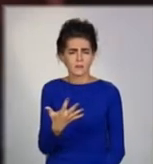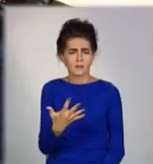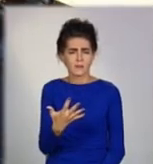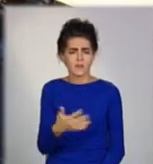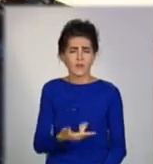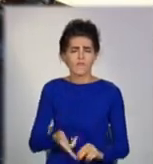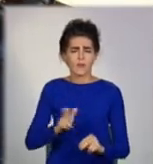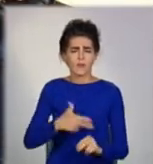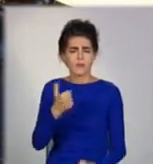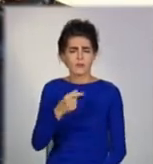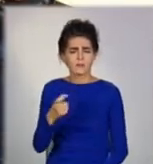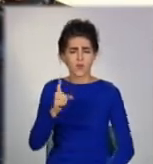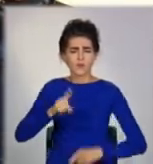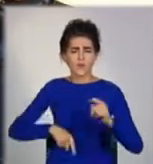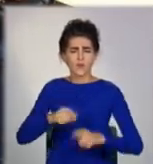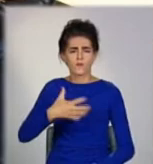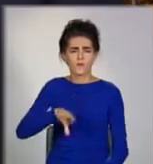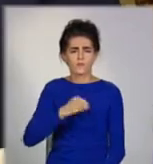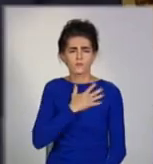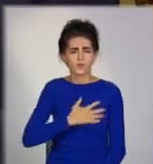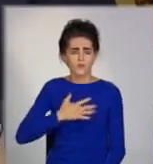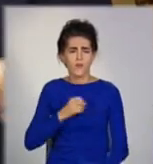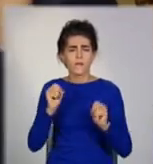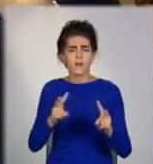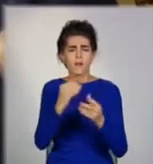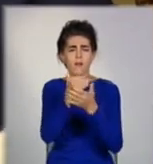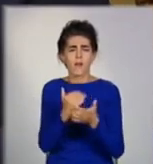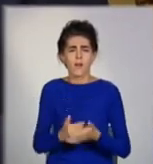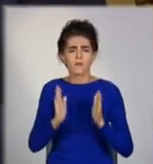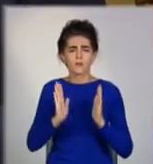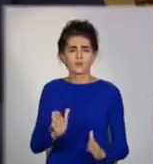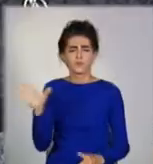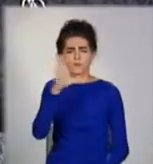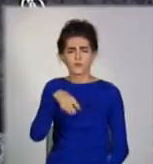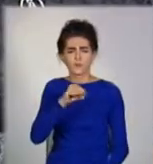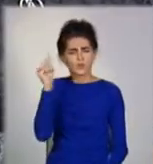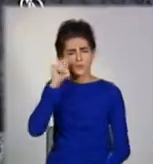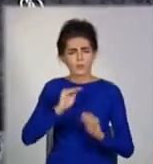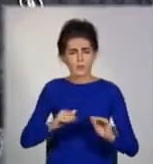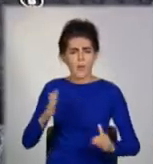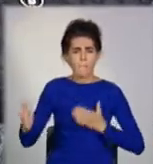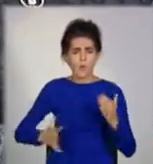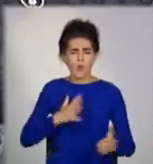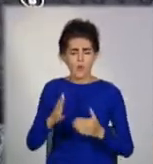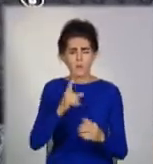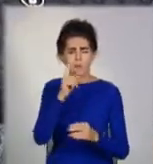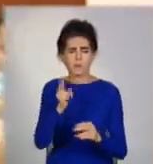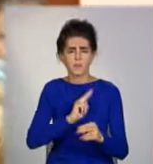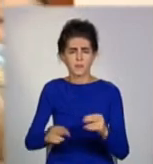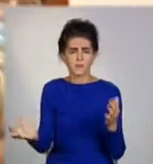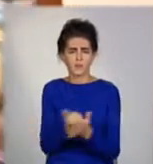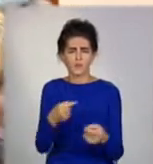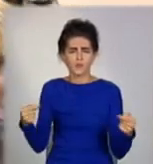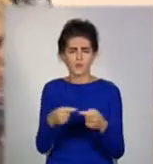газу. Проте батьки переживають за те, який графік буде у школярів. Через емоції згодом втратився